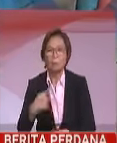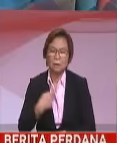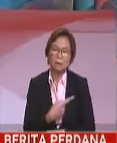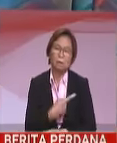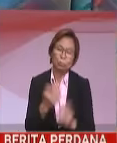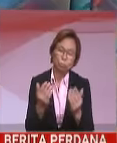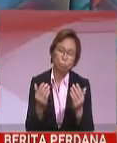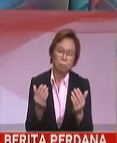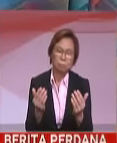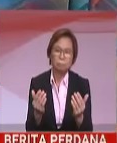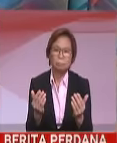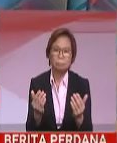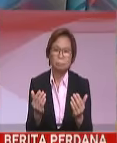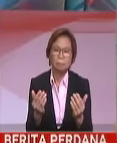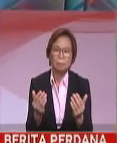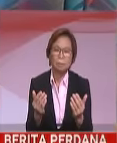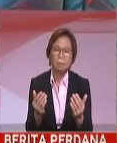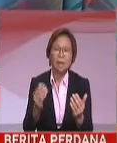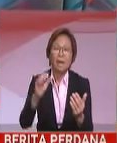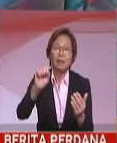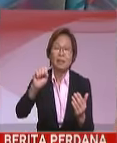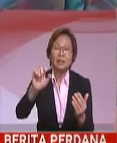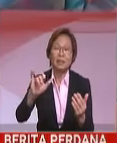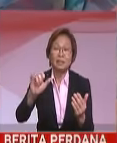supaya beliau dapat